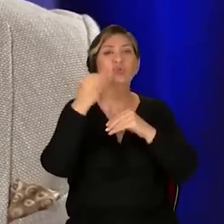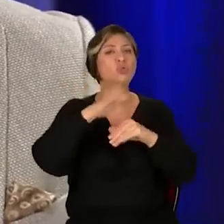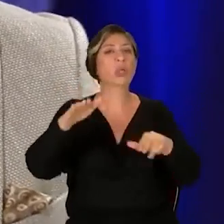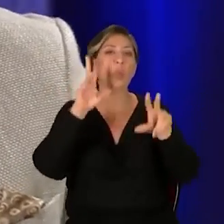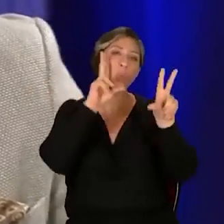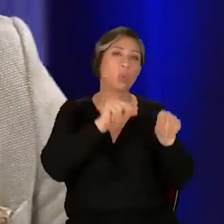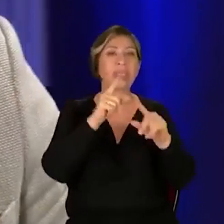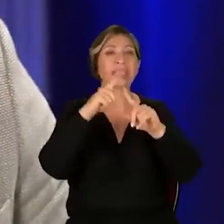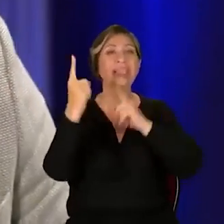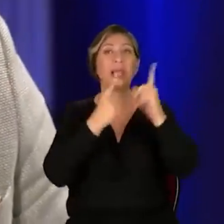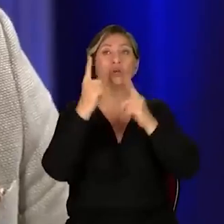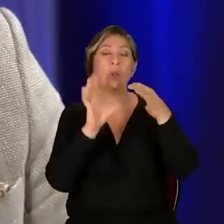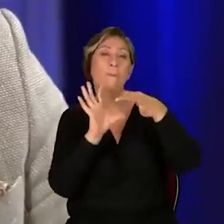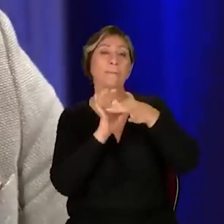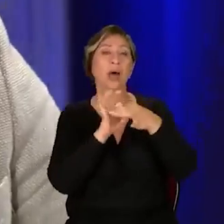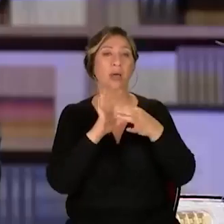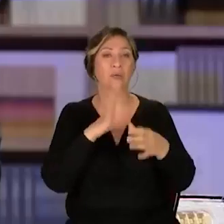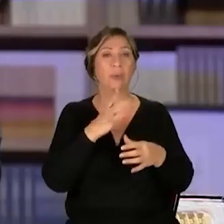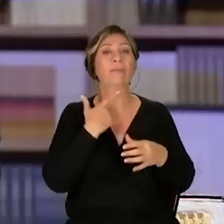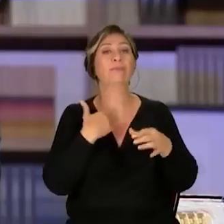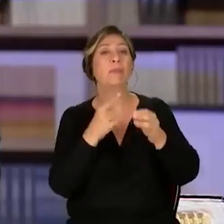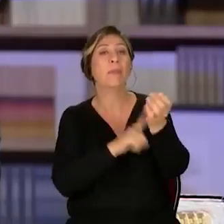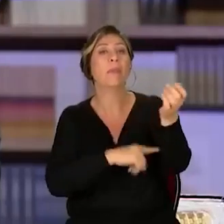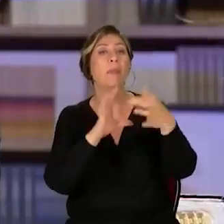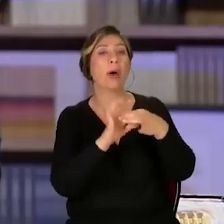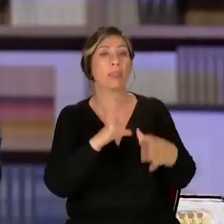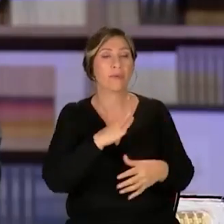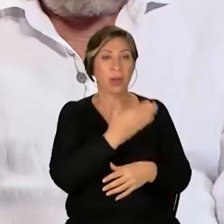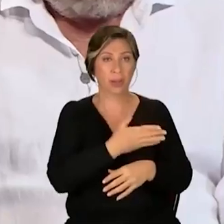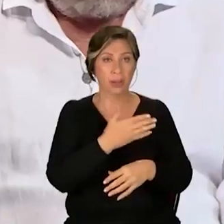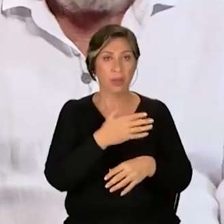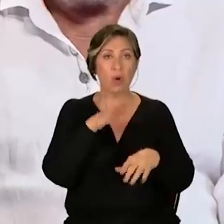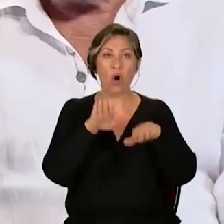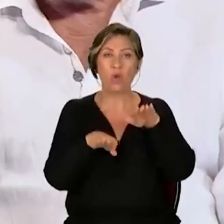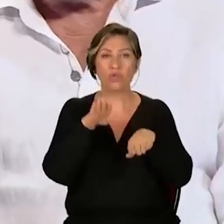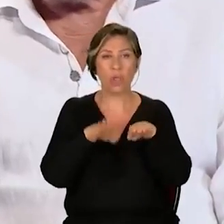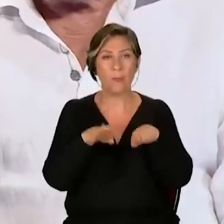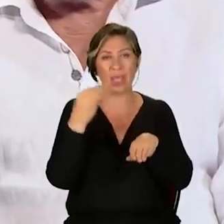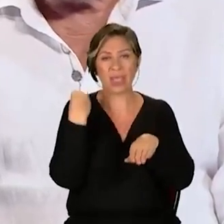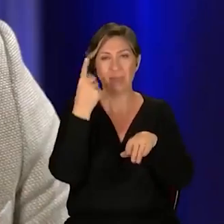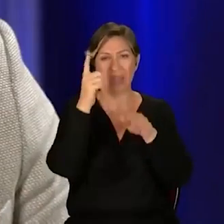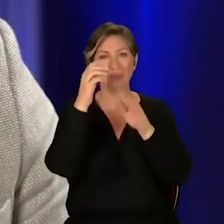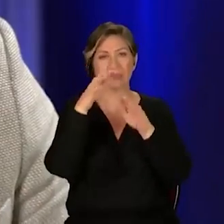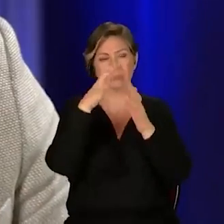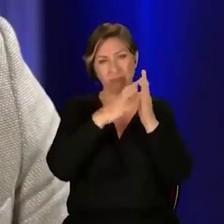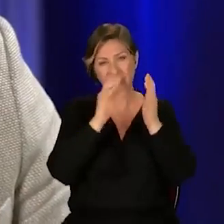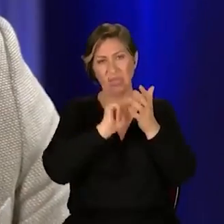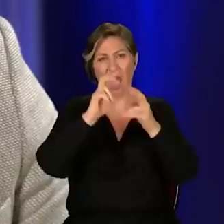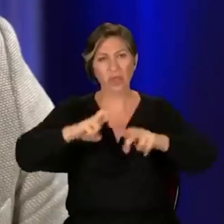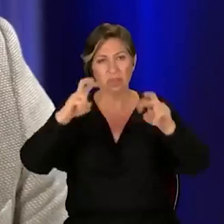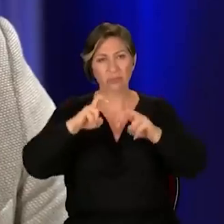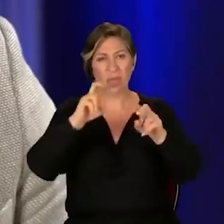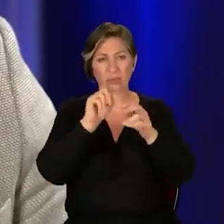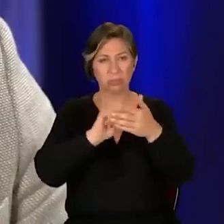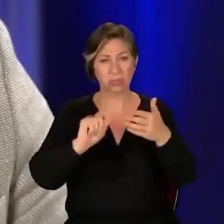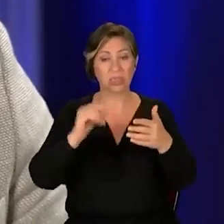orada yatarlar. Teknolojiye bağlılıkla evet. ilgili. Bu yani. Ortalaması tabii. Yani ortalama yani yeni evet. çıkan bir yayından bahsediyorum. Evet, yani bu cep